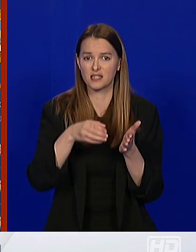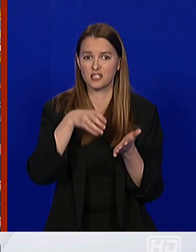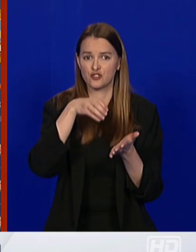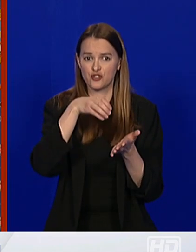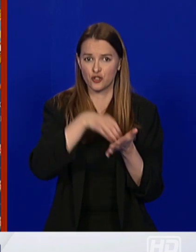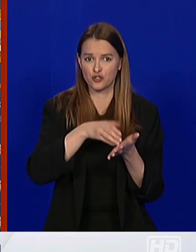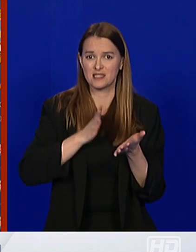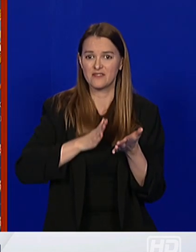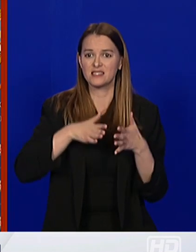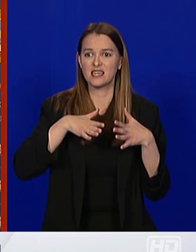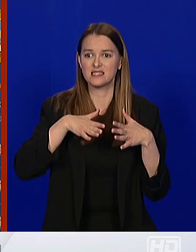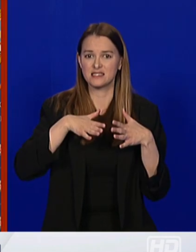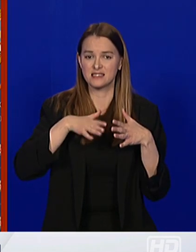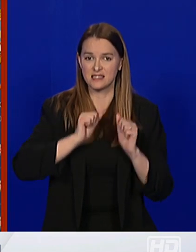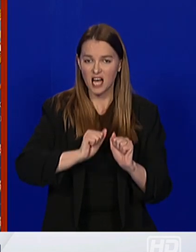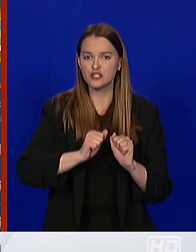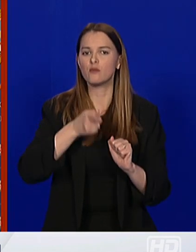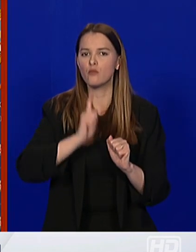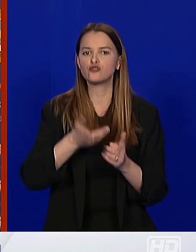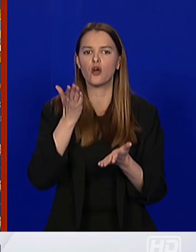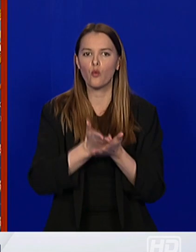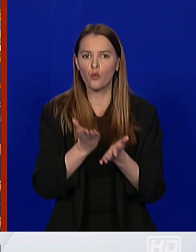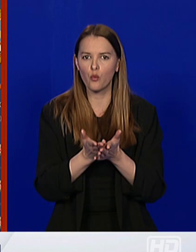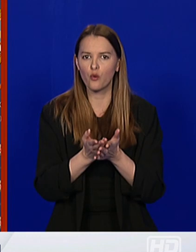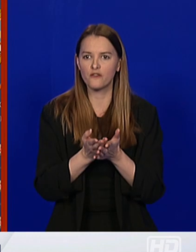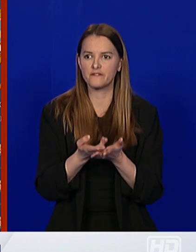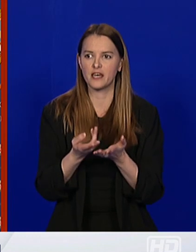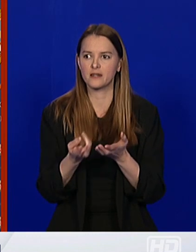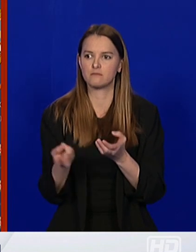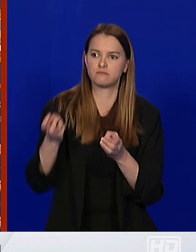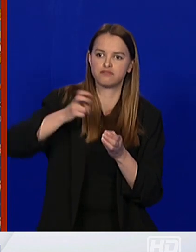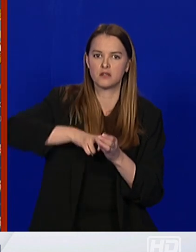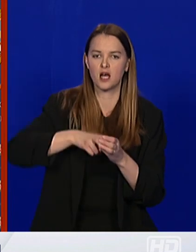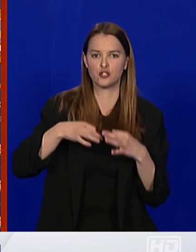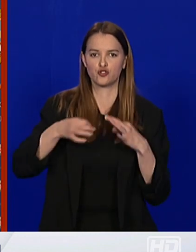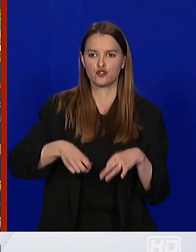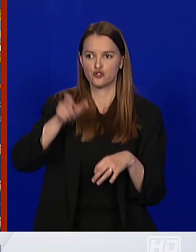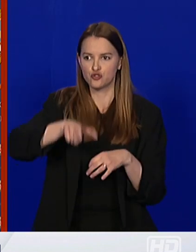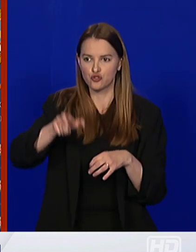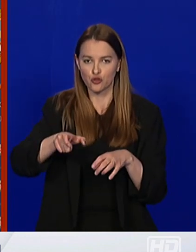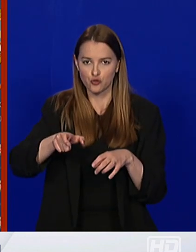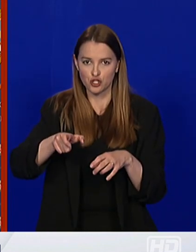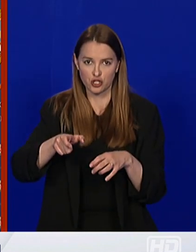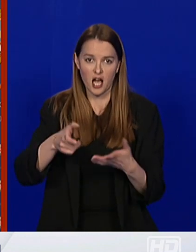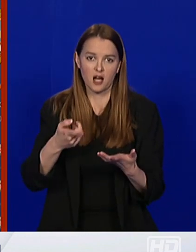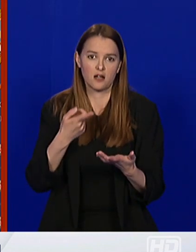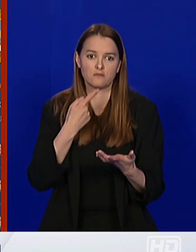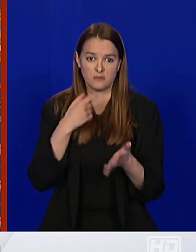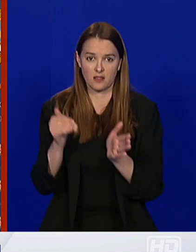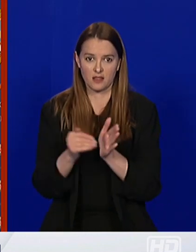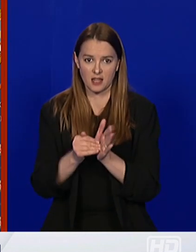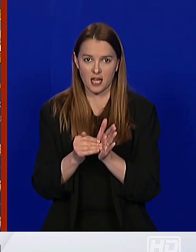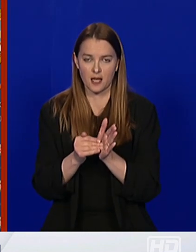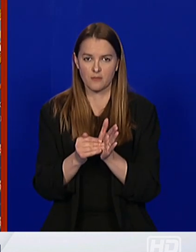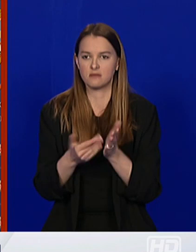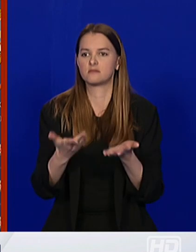kao i uvijek može angažirati stručnjake pojedine grupe, dinamike, vrste da bi ih uključio u borbu. Da